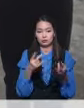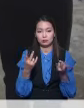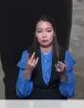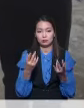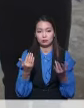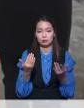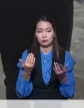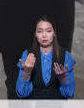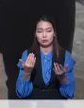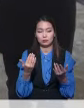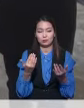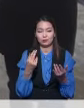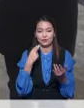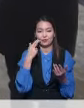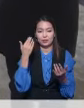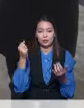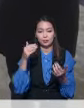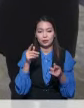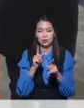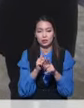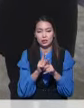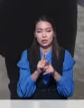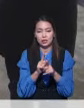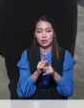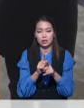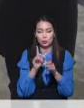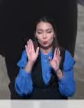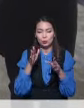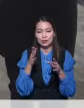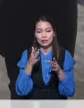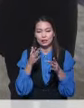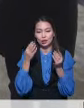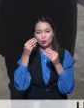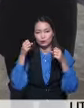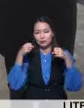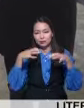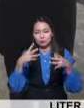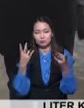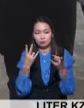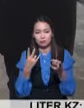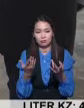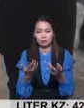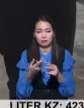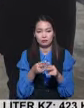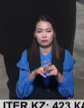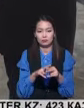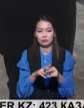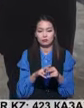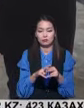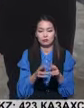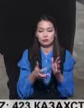естественный свет больших окон, плюс искусственное освещение хорошее. Сделай эти две вещи и все. Боковые окна не нужны.